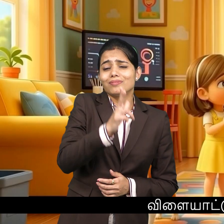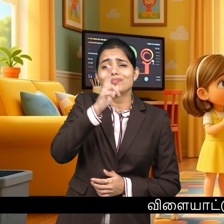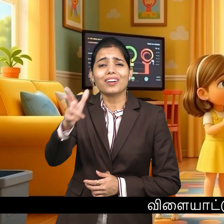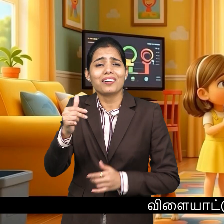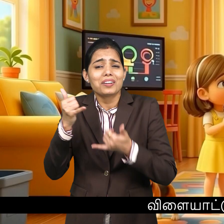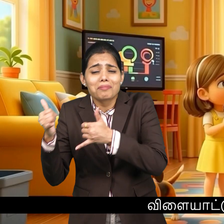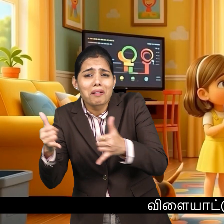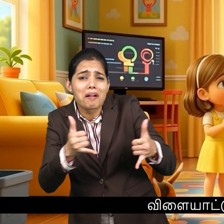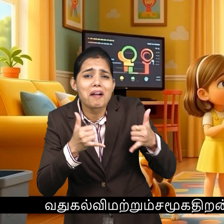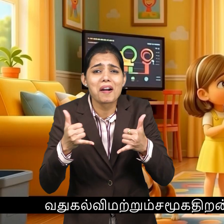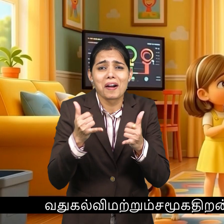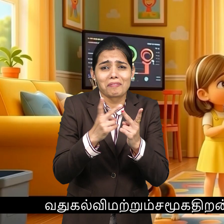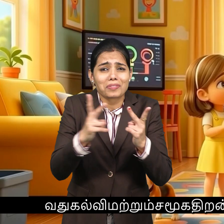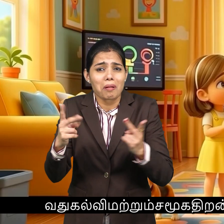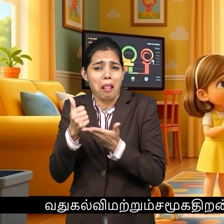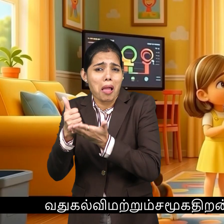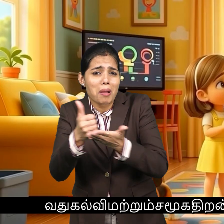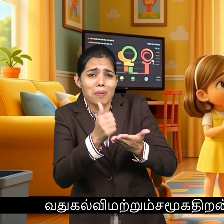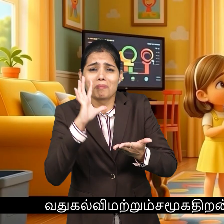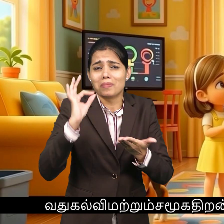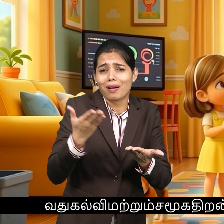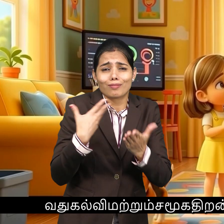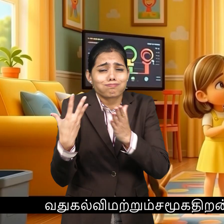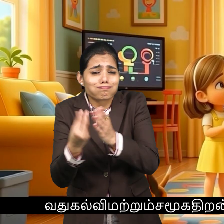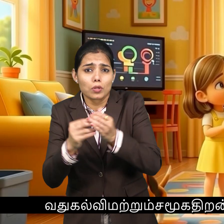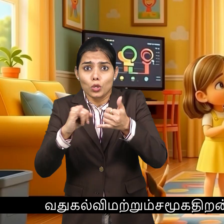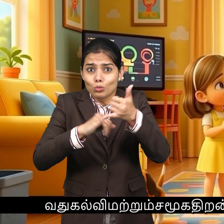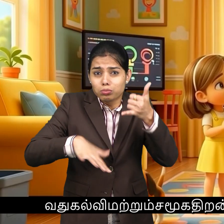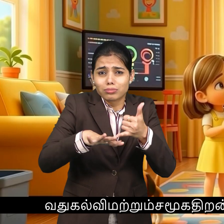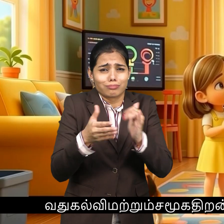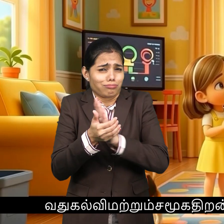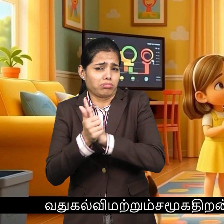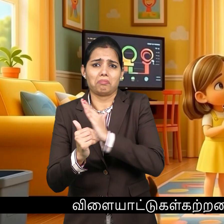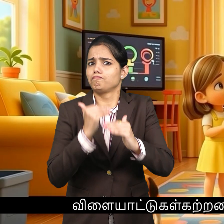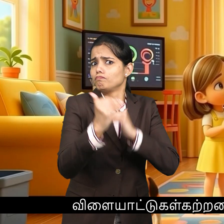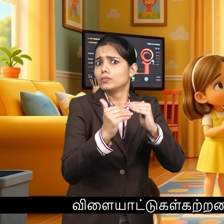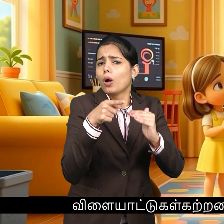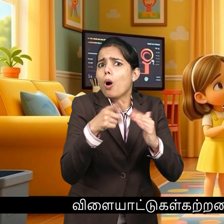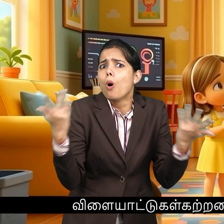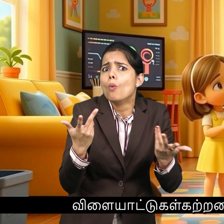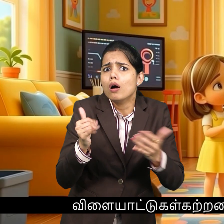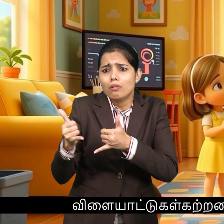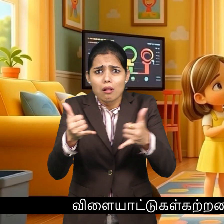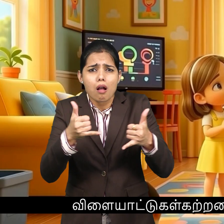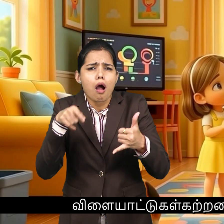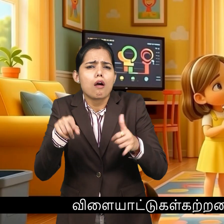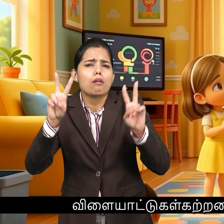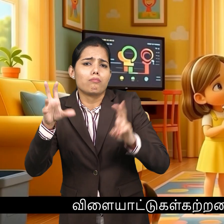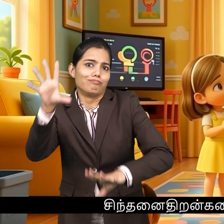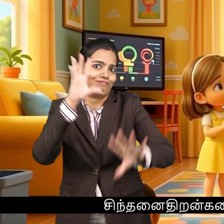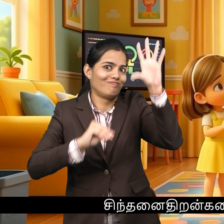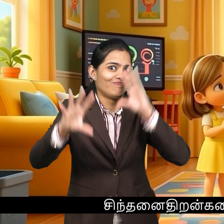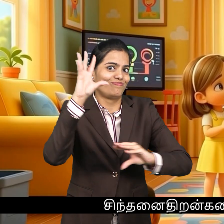விளையாட்டுகள் விளையாடுவது கல்வி மற்றும் சமூக திறன்களை மேம்படுத்த உதவுகின்றன. விளையாட்டுகள் கற்றலை